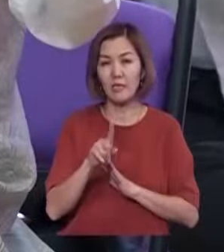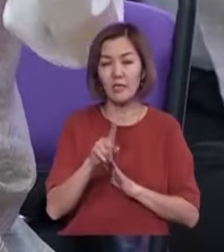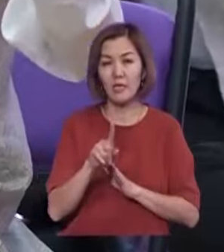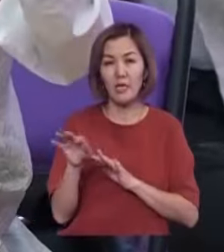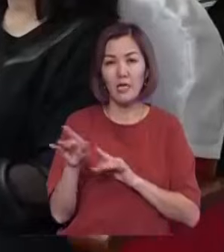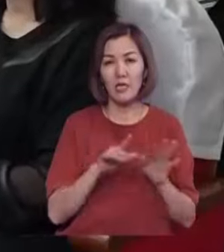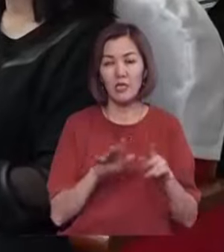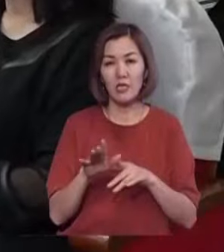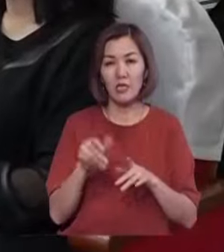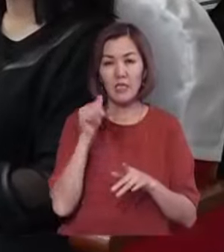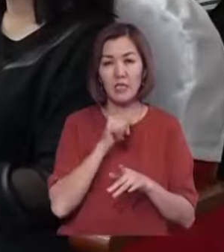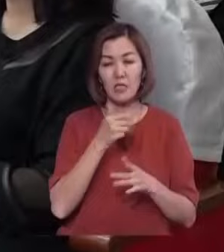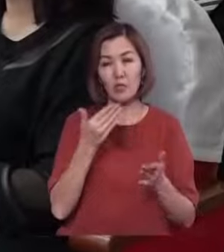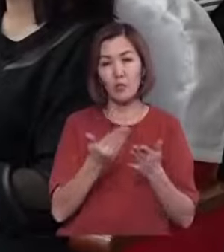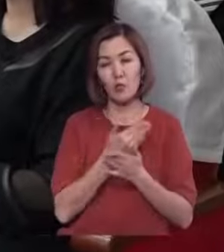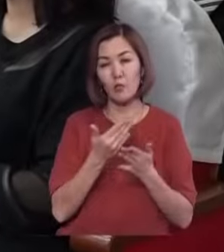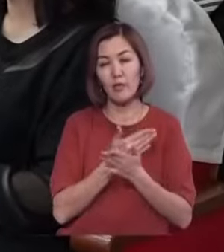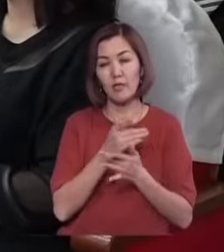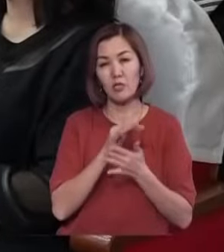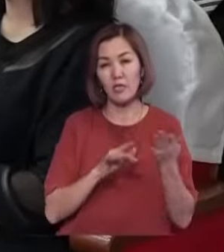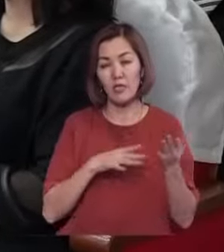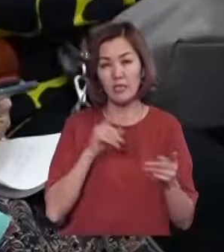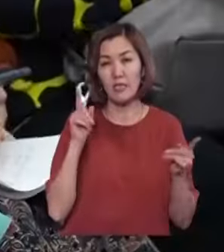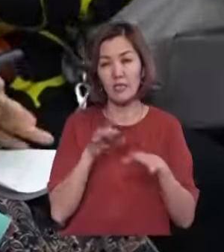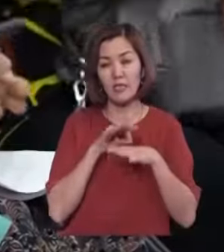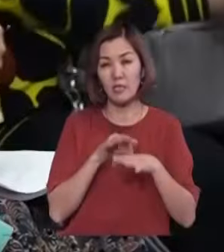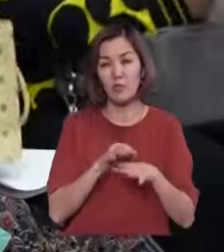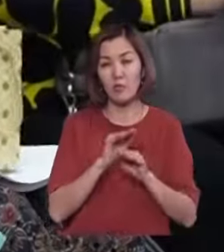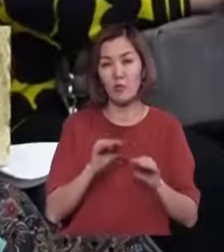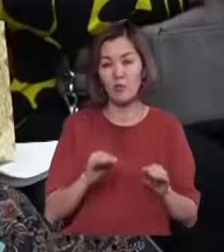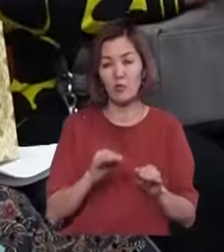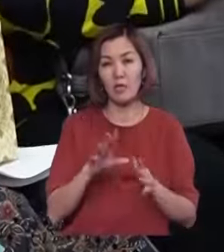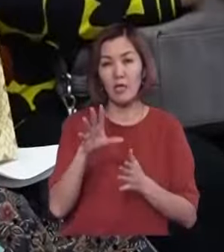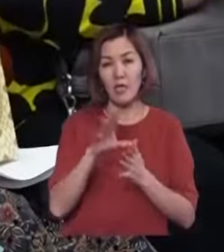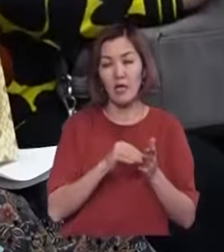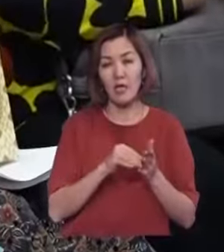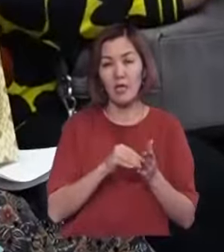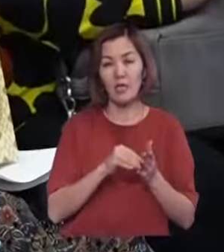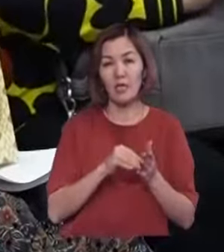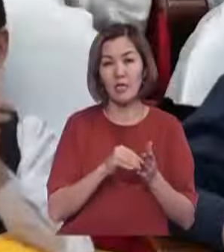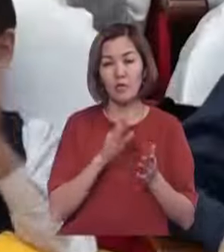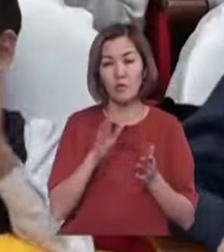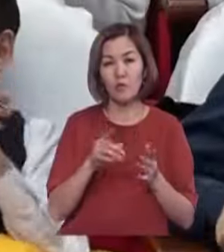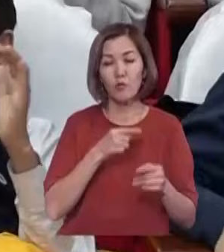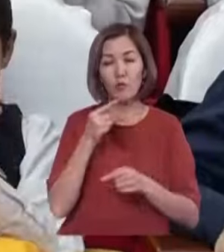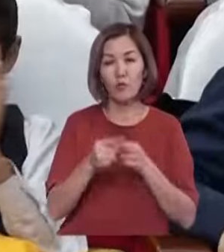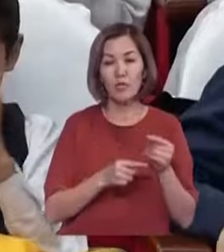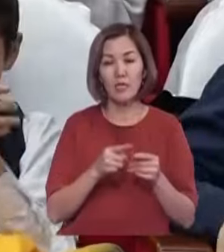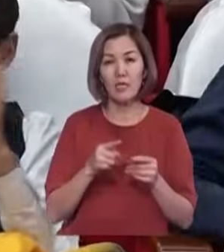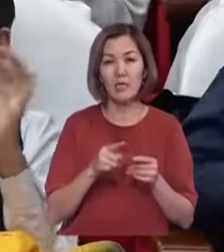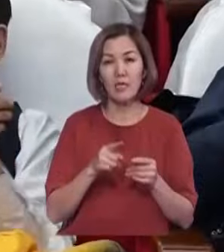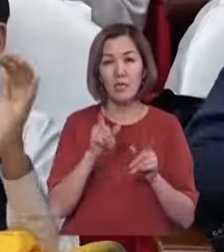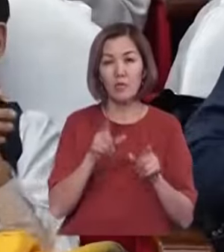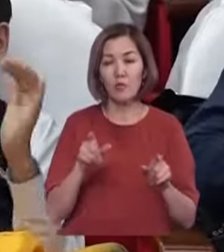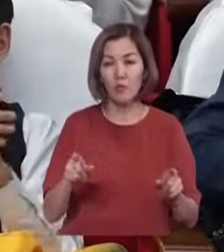іс-шара сыр сұхбат форматында жалғасты. Мұндай кездесулерден оқушылардың алары мол дейді ұйымдастырушылар. Өскелең ұрпақ белгілі